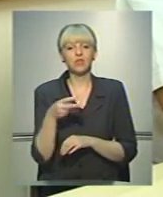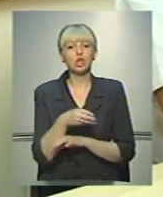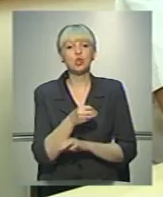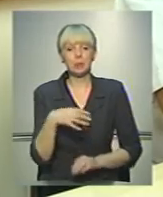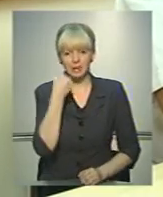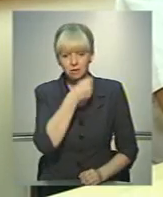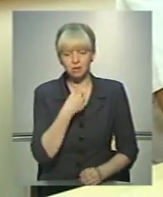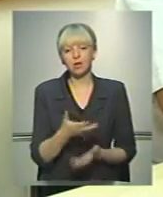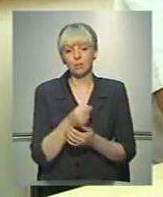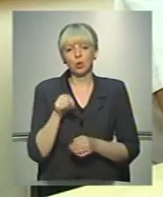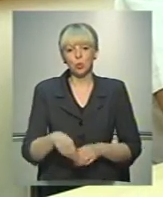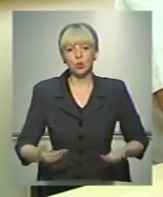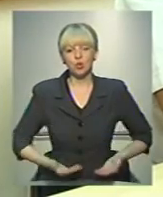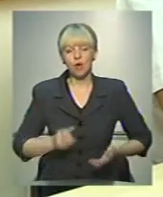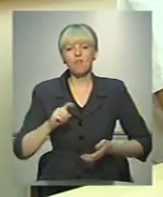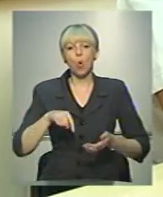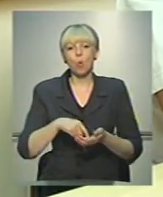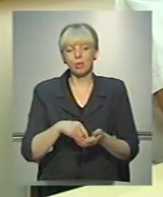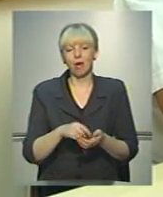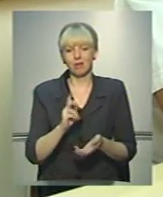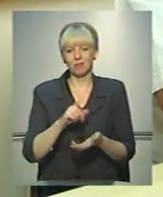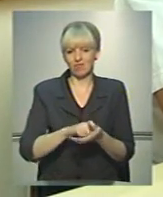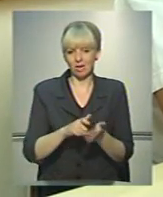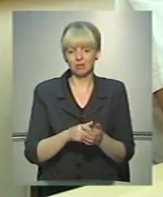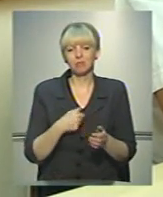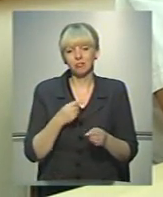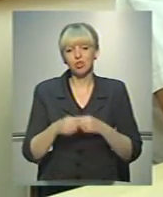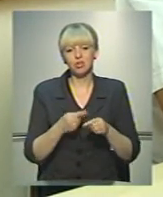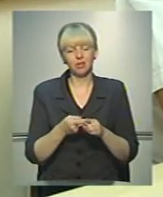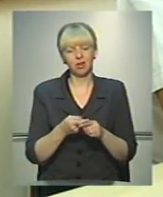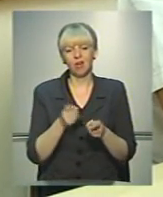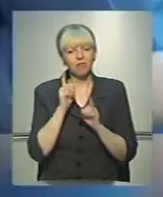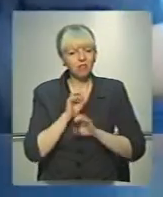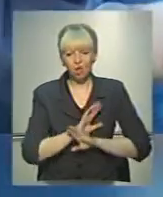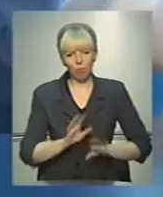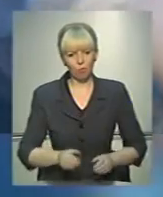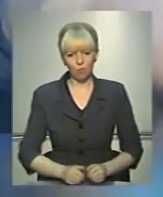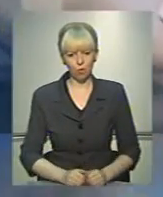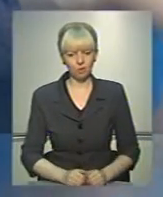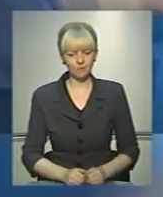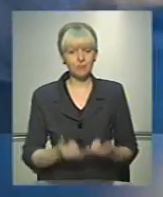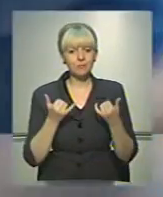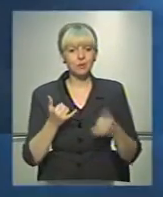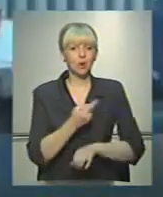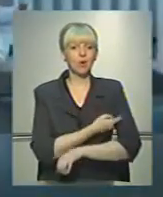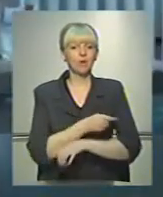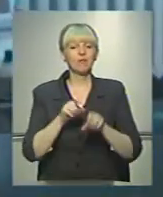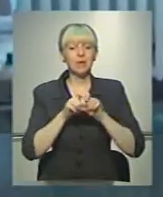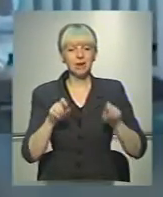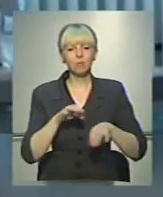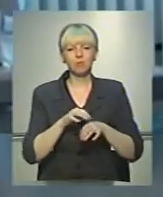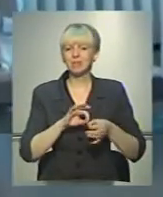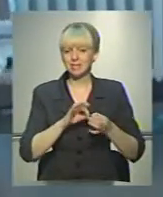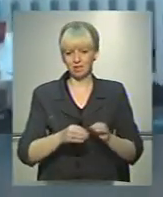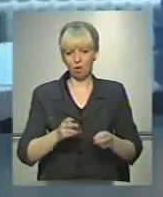рік, і ми тут живемо в комунальній квартирі. Нам через це досить некомфортно. Сьогодні у лікарні проводять і